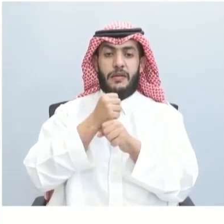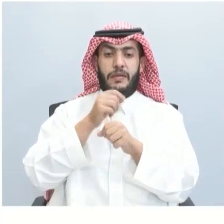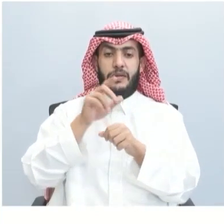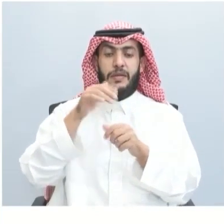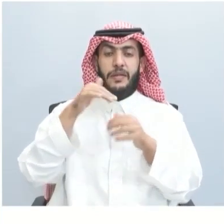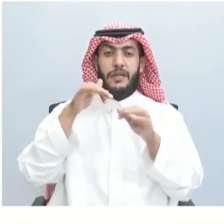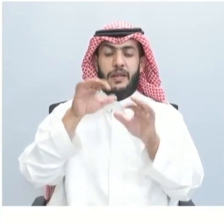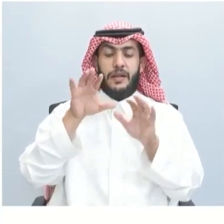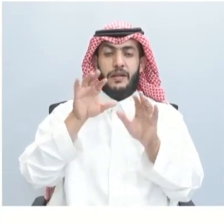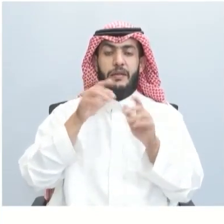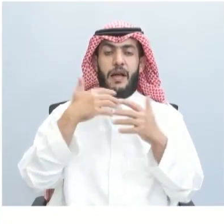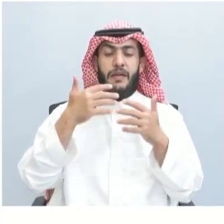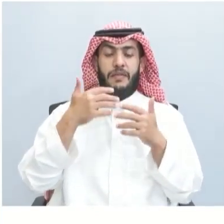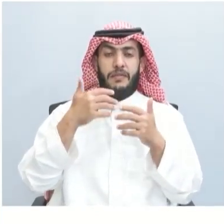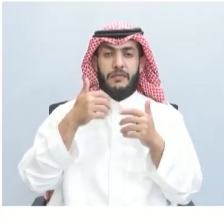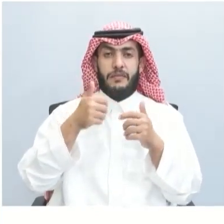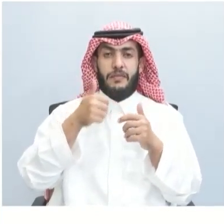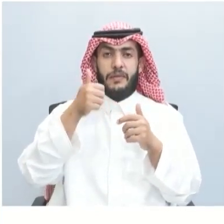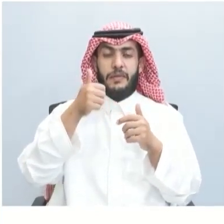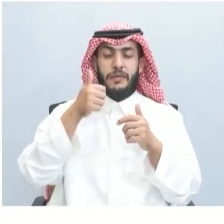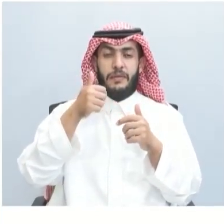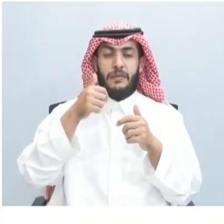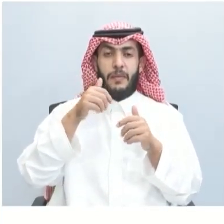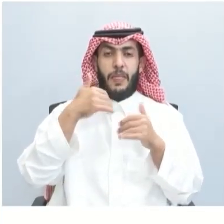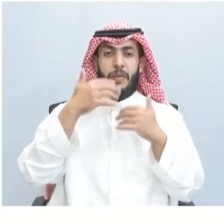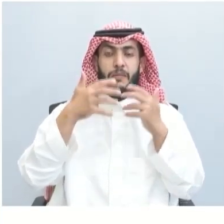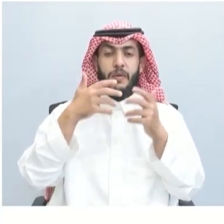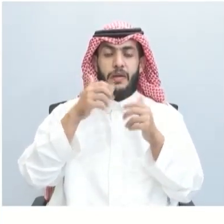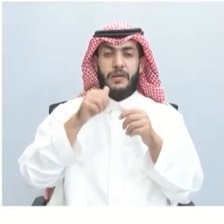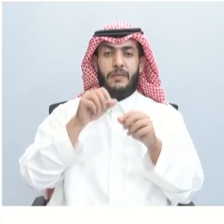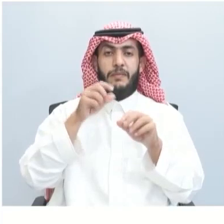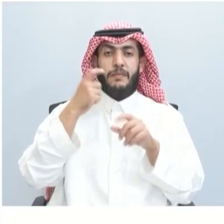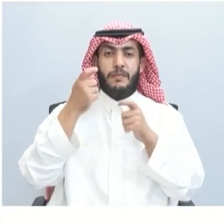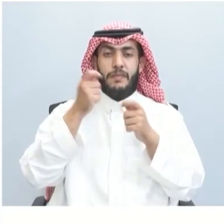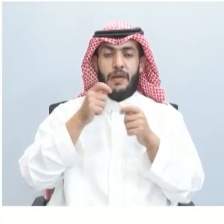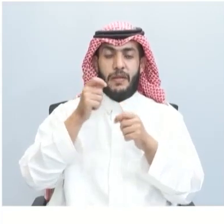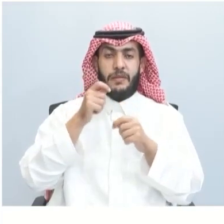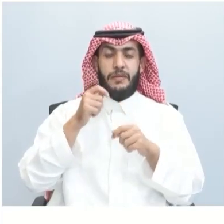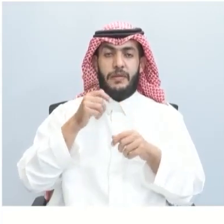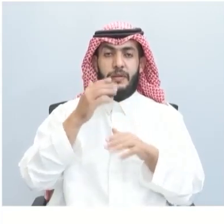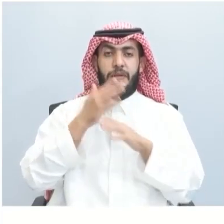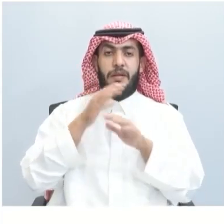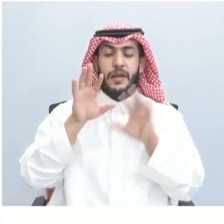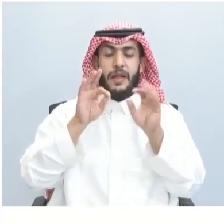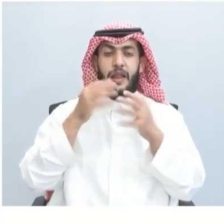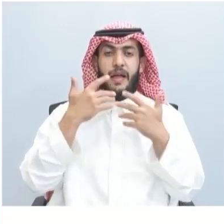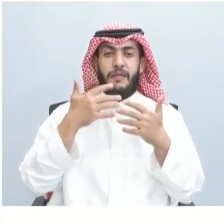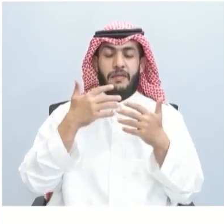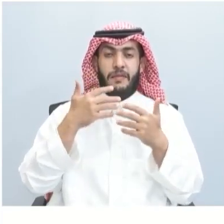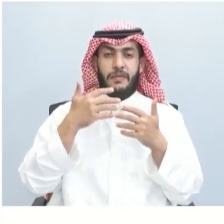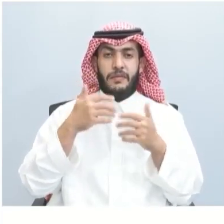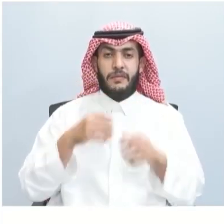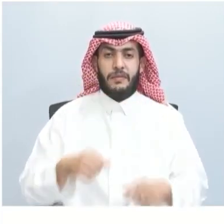الخيار الاقل ملائمه لتحسين محرك محركات البحث لماذا هي الخيار الاقل